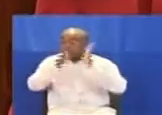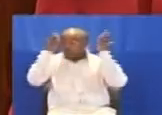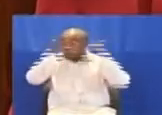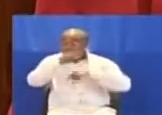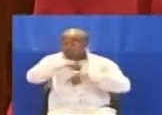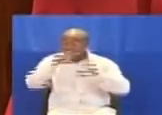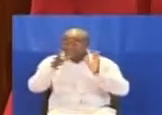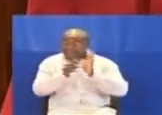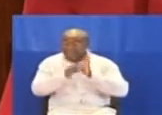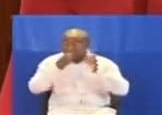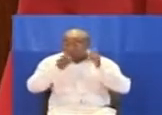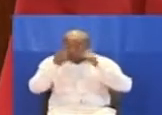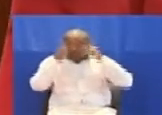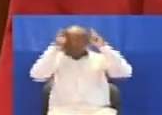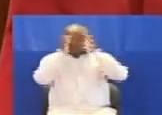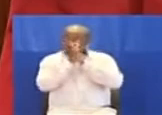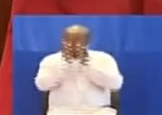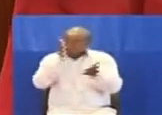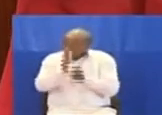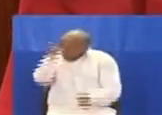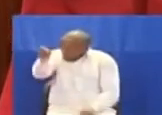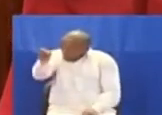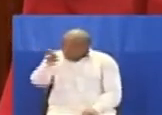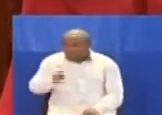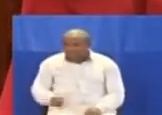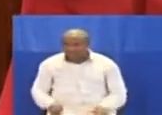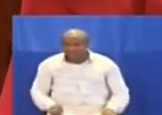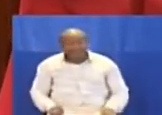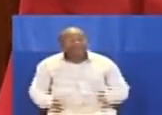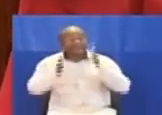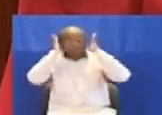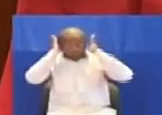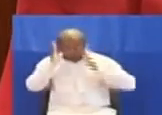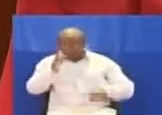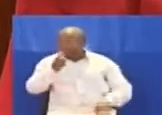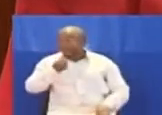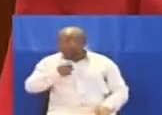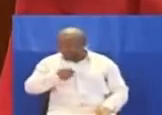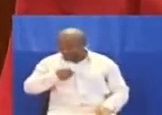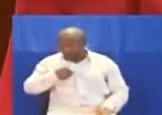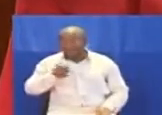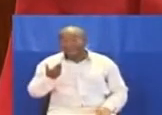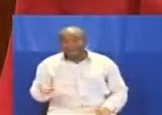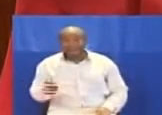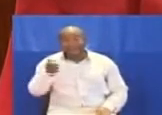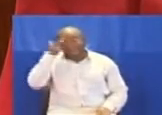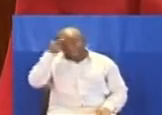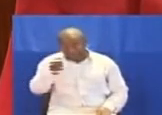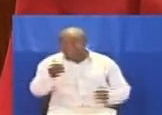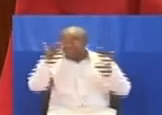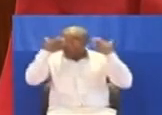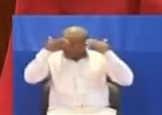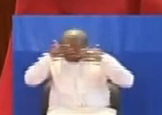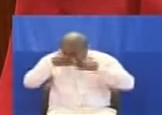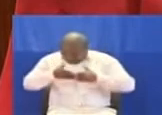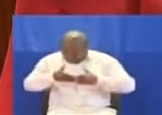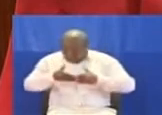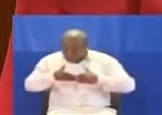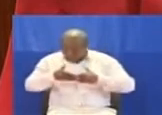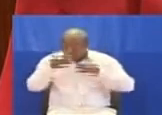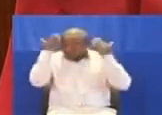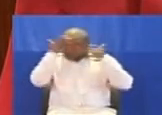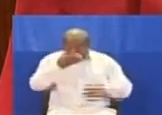Mheshimiwa Spika, mimi naamini usiku wa manane, usiku